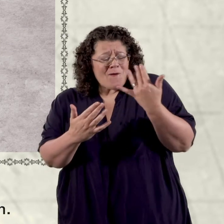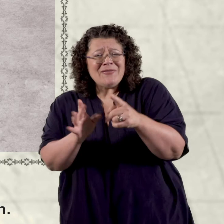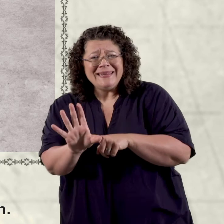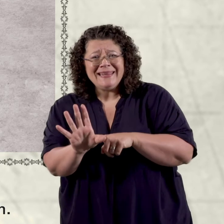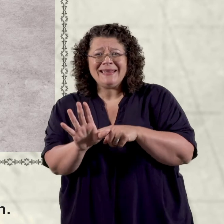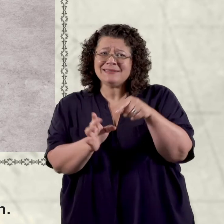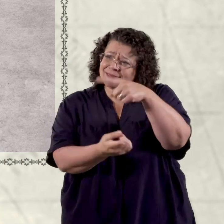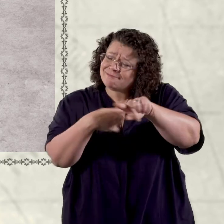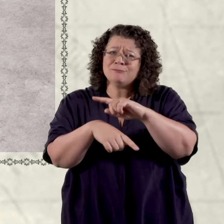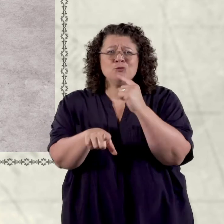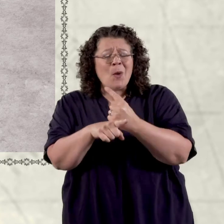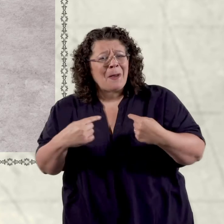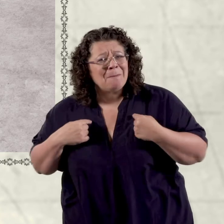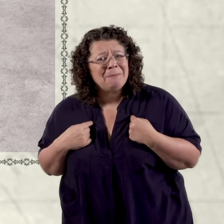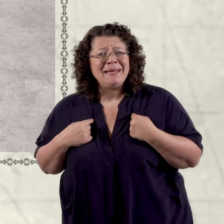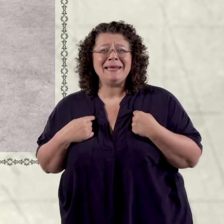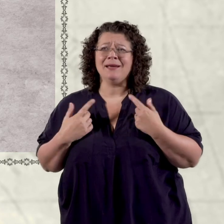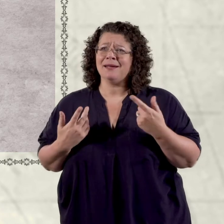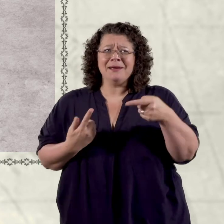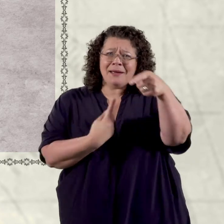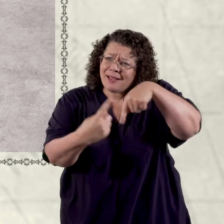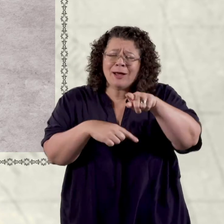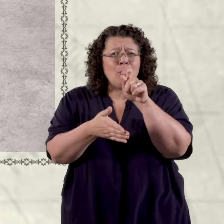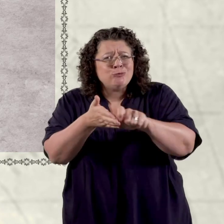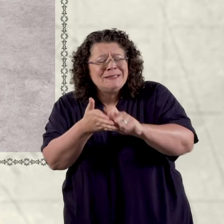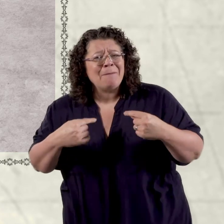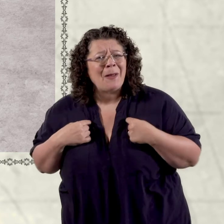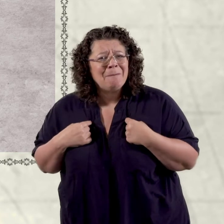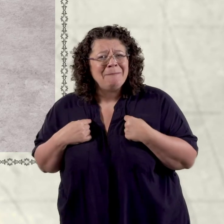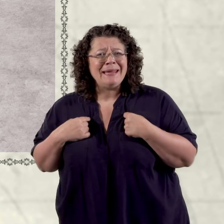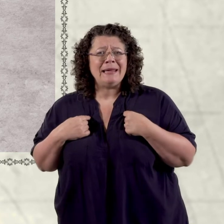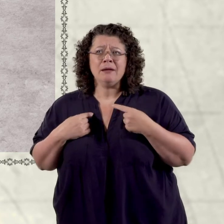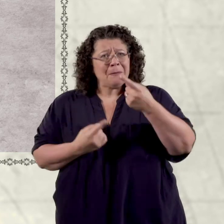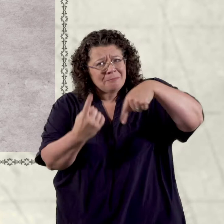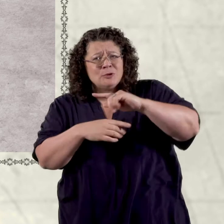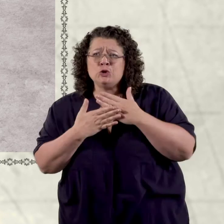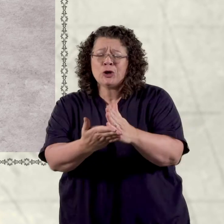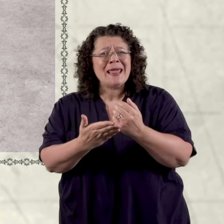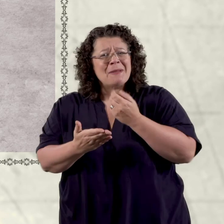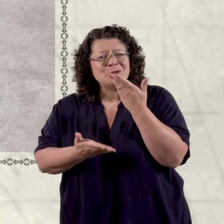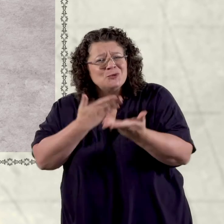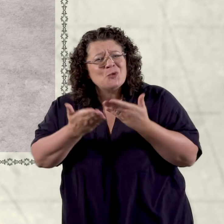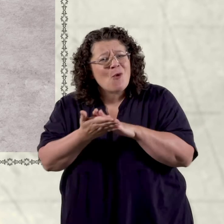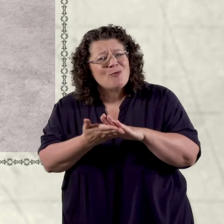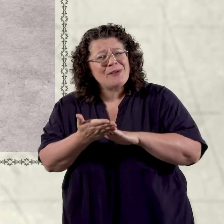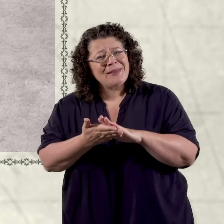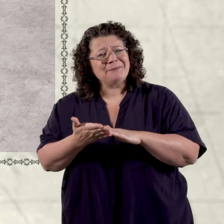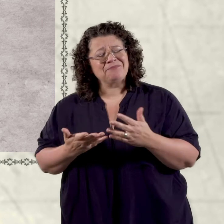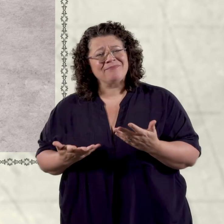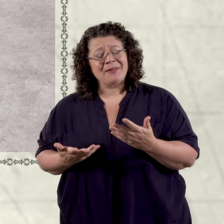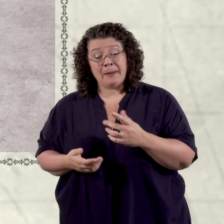mewn barddoniaeth. Ac wrth i bobl gofio amdanai i, a chofio am yn hanes i, mi fedrwn ni